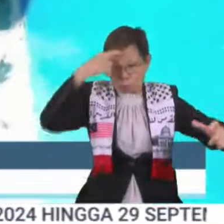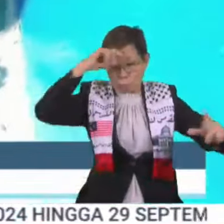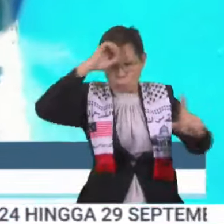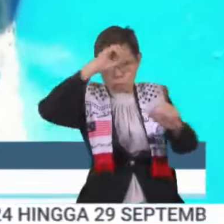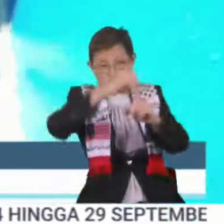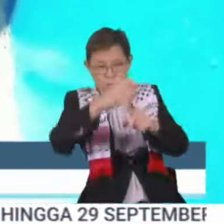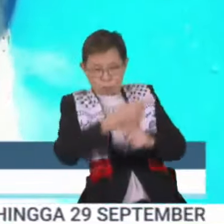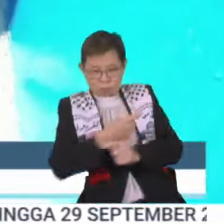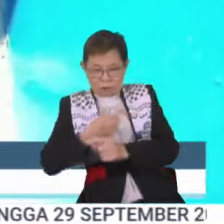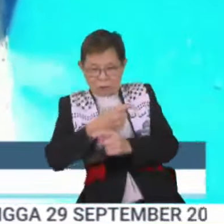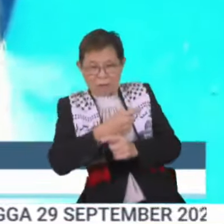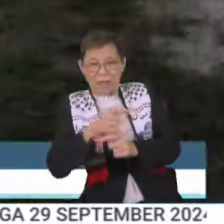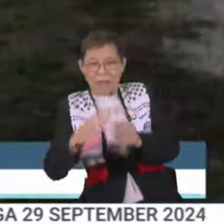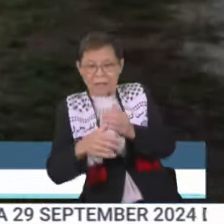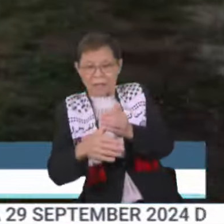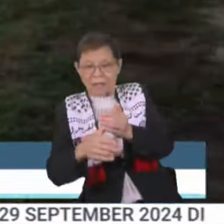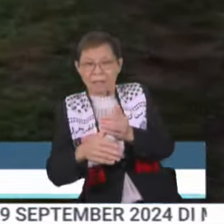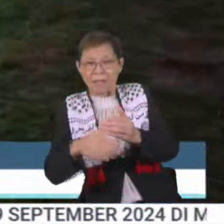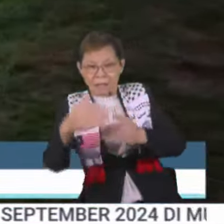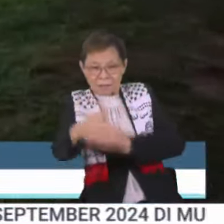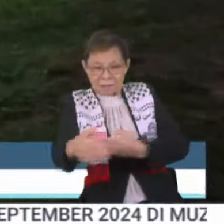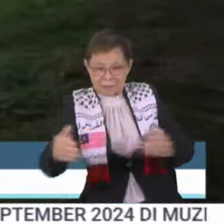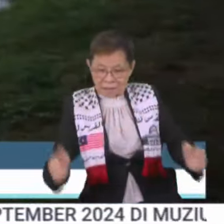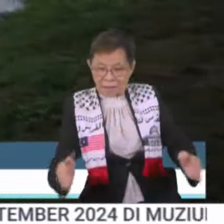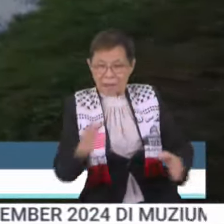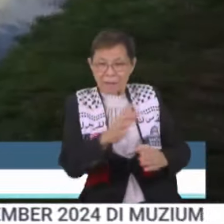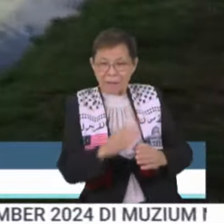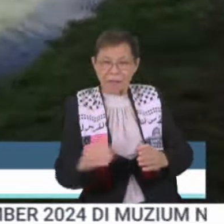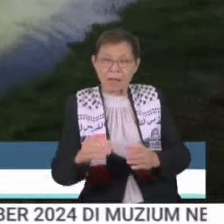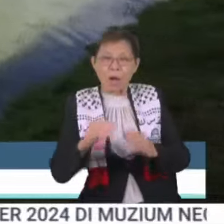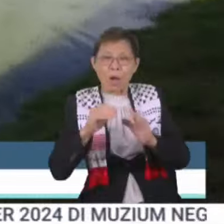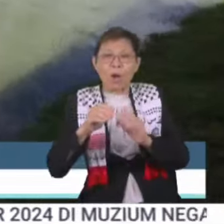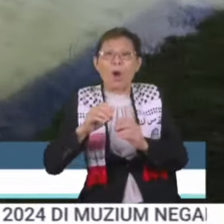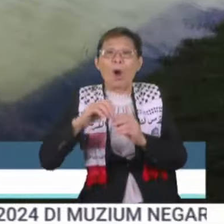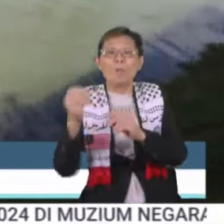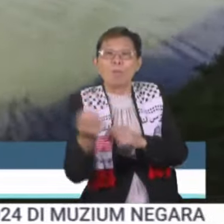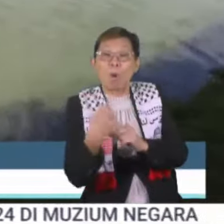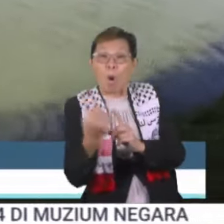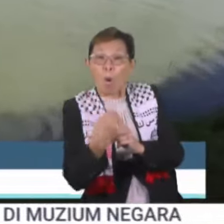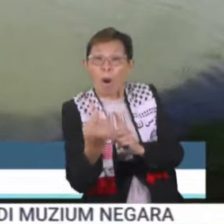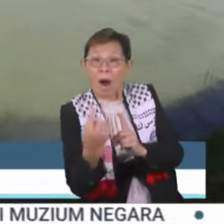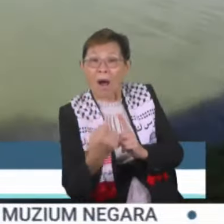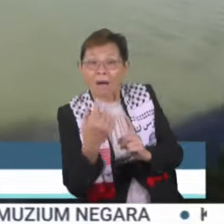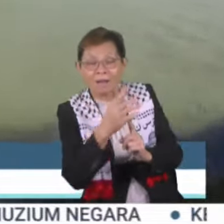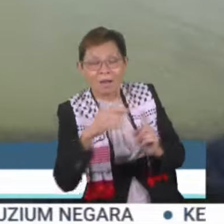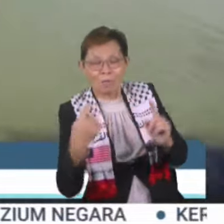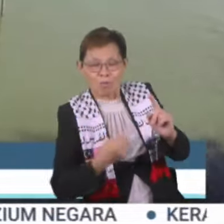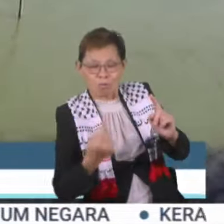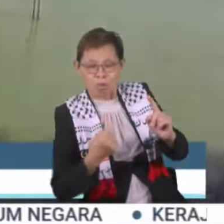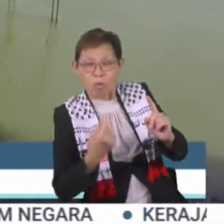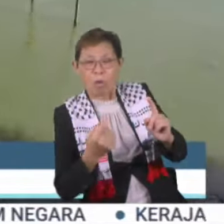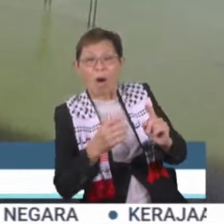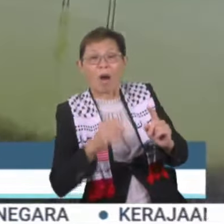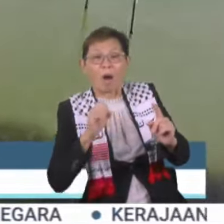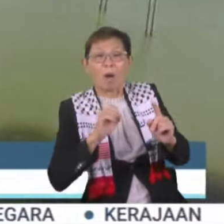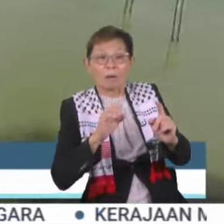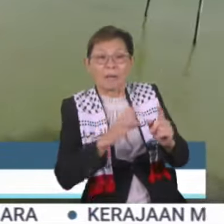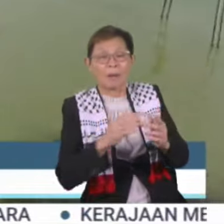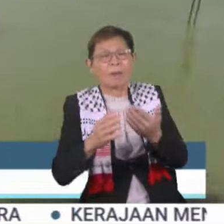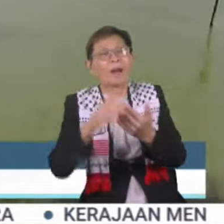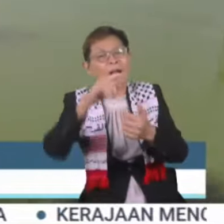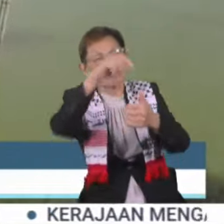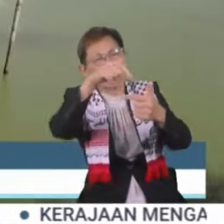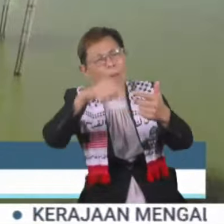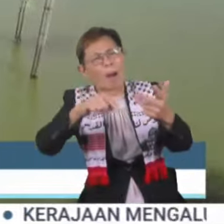tujuan ternakan, tangki dan juga something like blower dan juga kita ada kemudahan-kemudahan lainlah